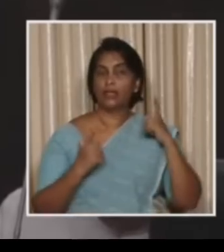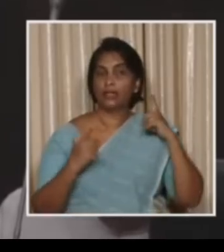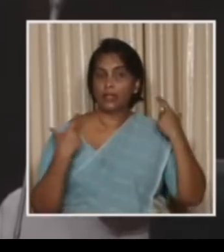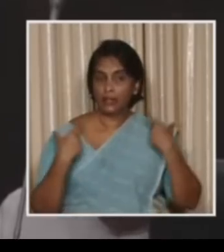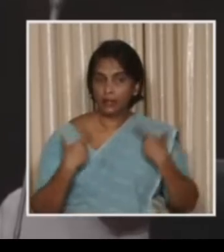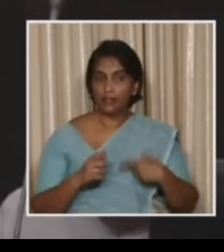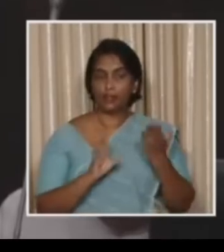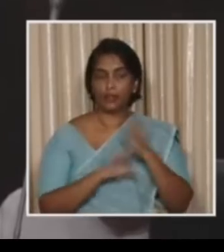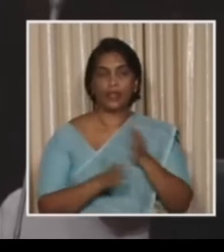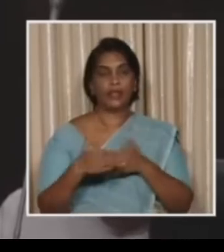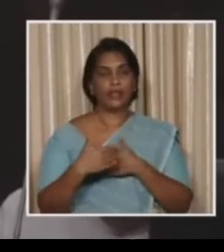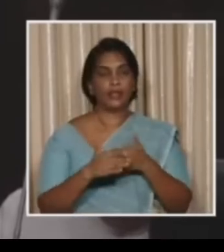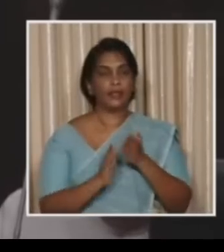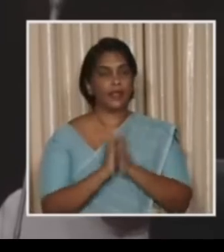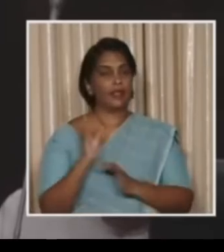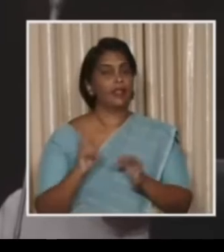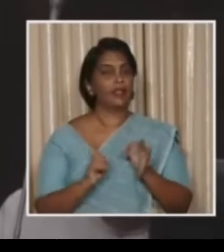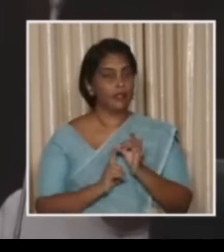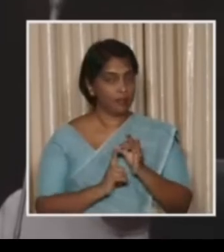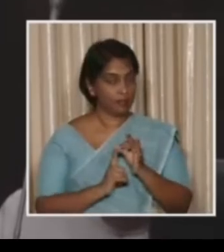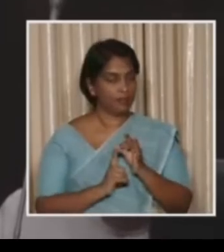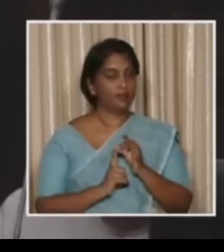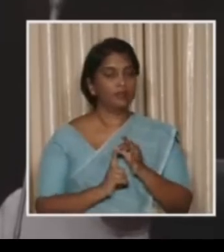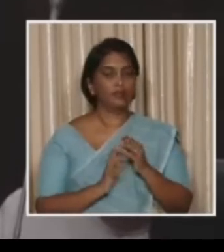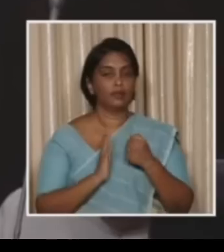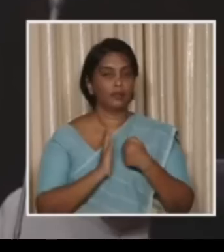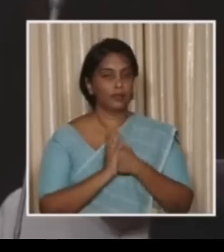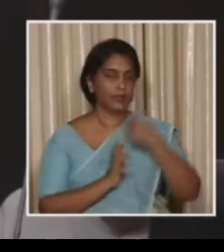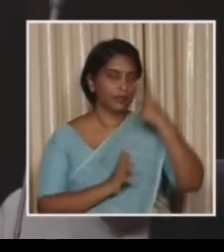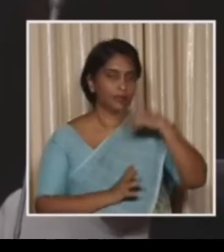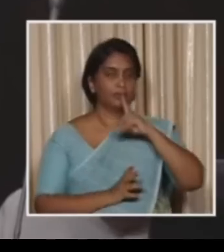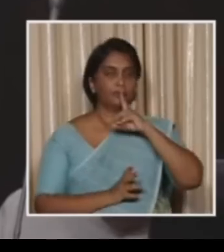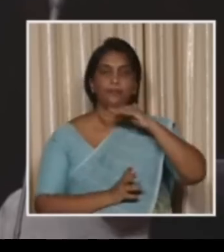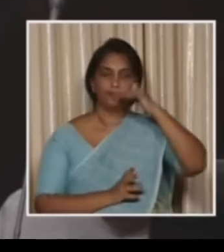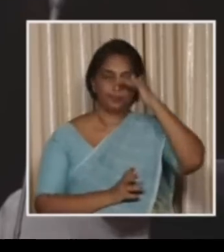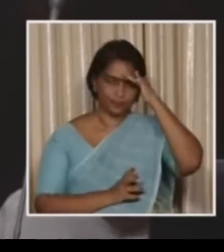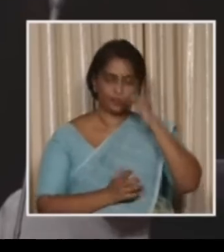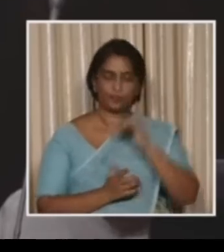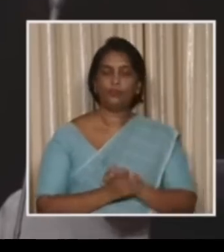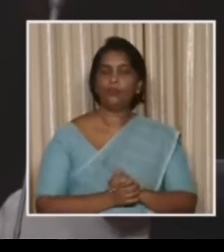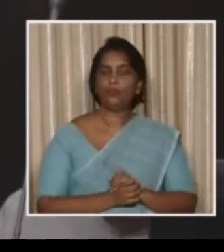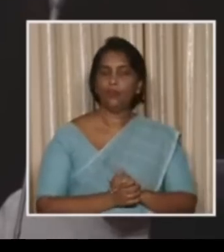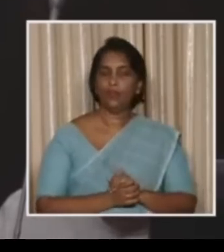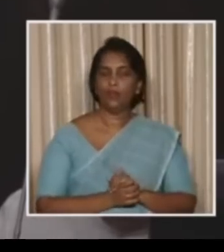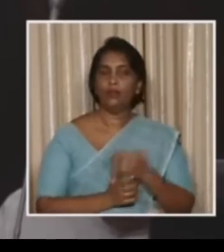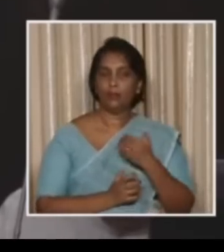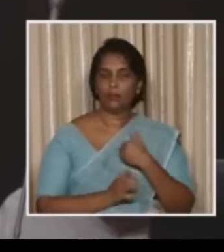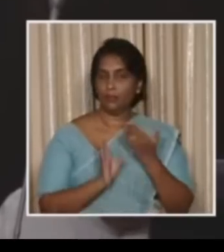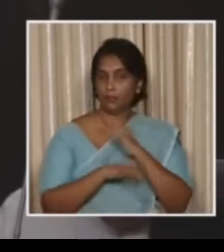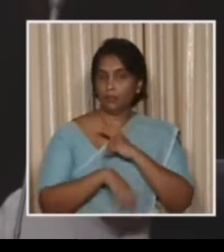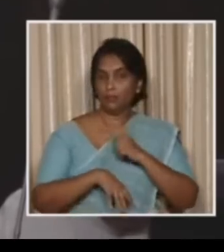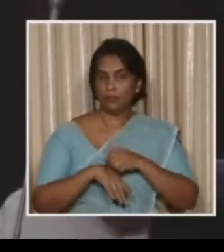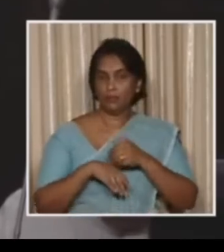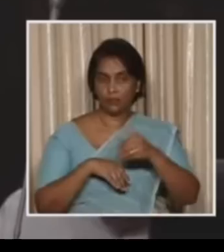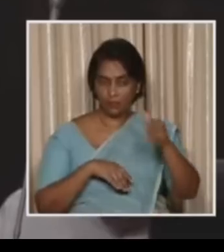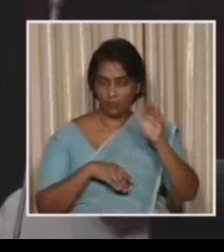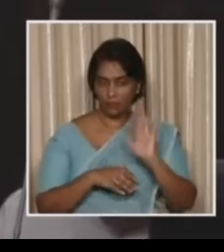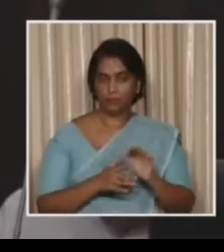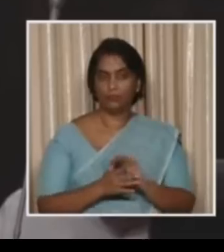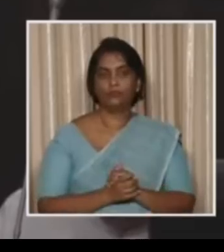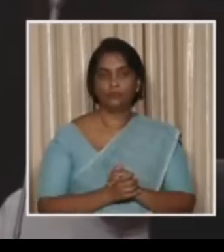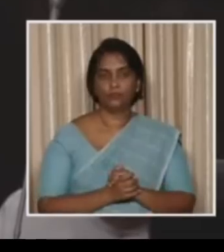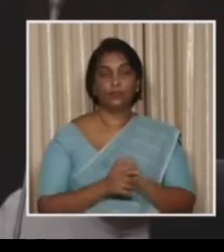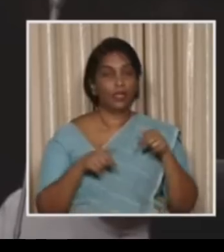ஜானைகளை வைத்திருப்பதில் பலனில்லை. ஜனநாயகத்தை நிலைநாட்டுவதற்கும் காட்டு சட்டத்தை அகற்றுவதற்கும் நாட்டின் பொருளாதார நிலைமையை